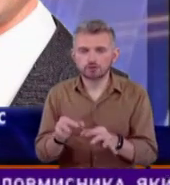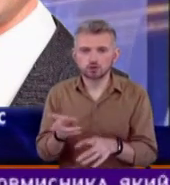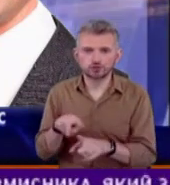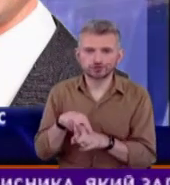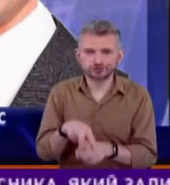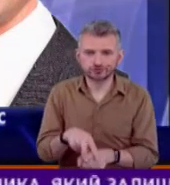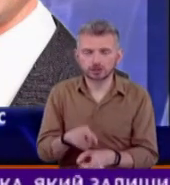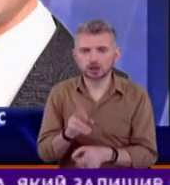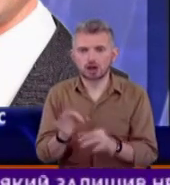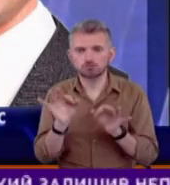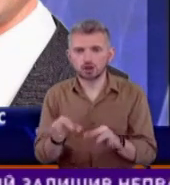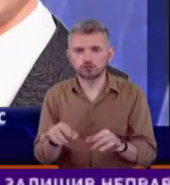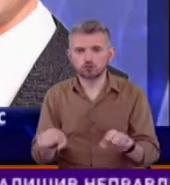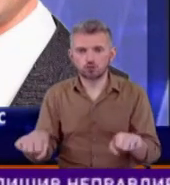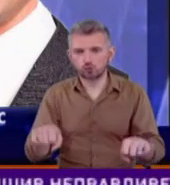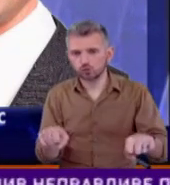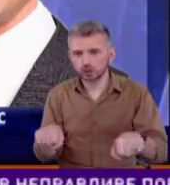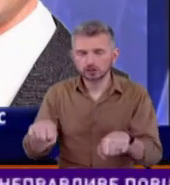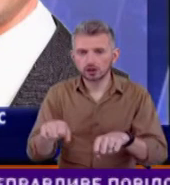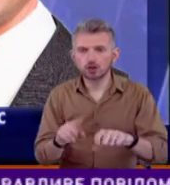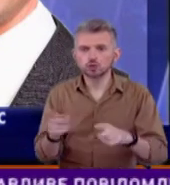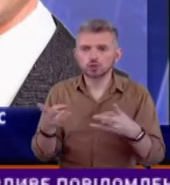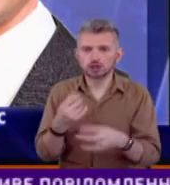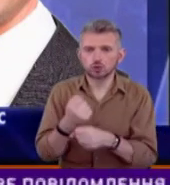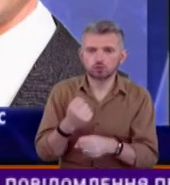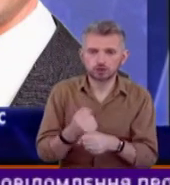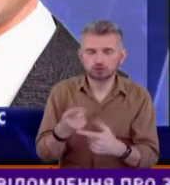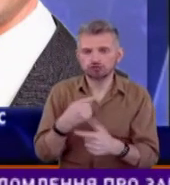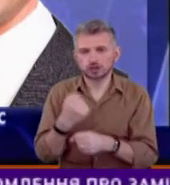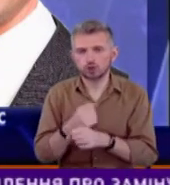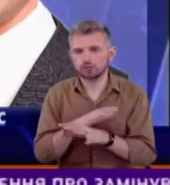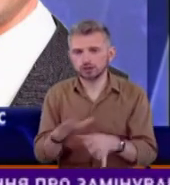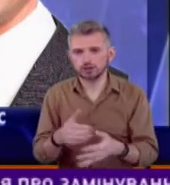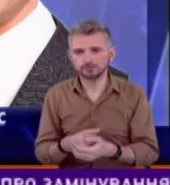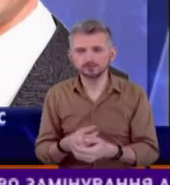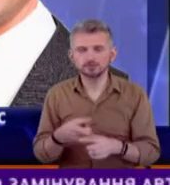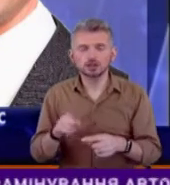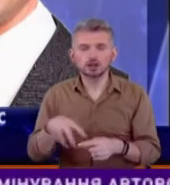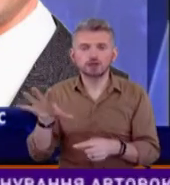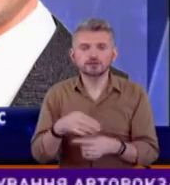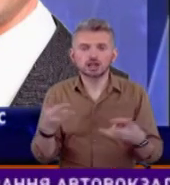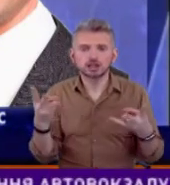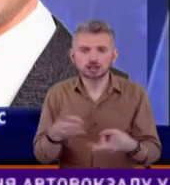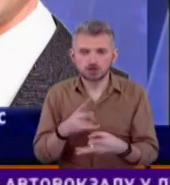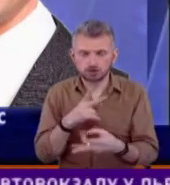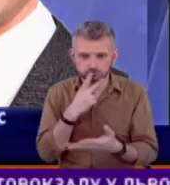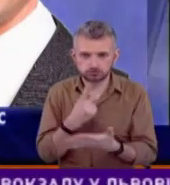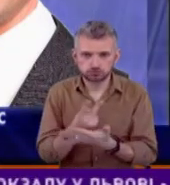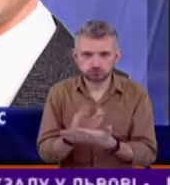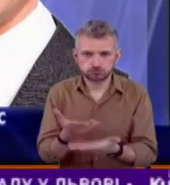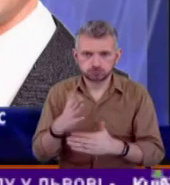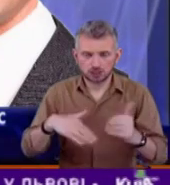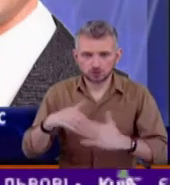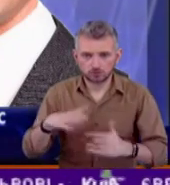посадку, як правильно рулити, як, що слід робити чи не робити. Тобто це все треба відтворювати. На